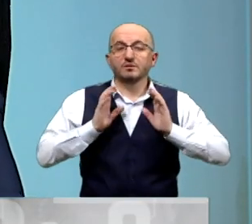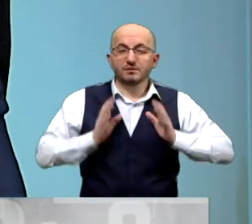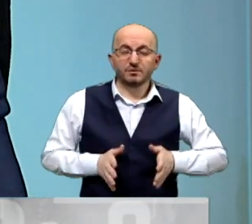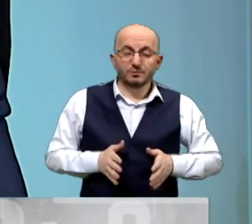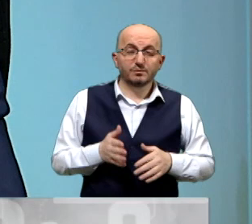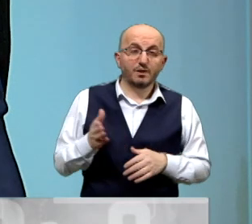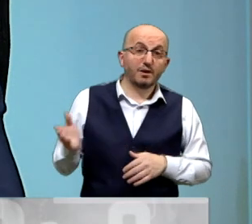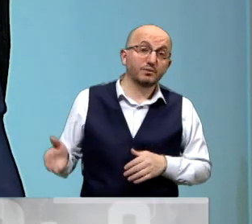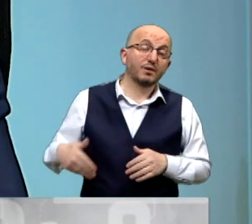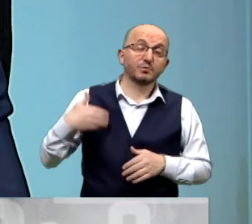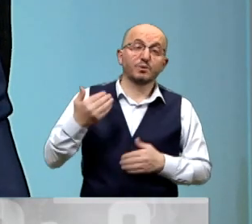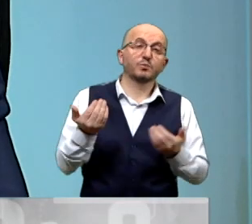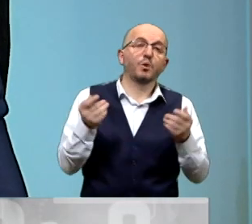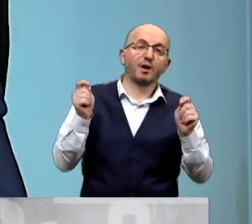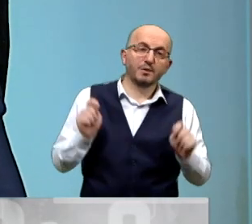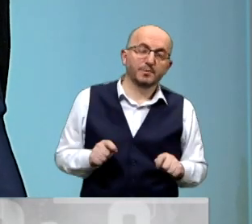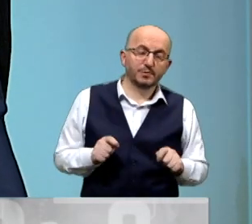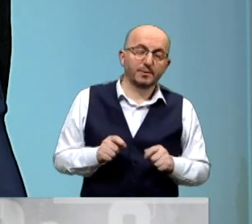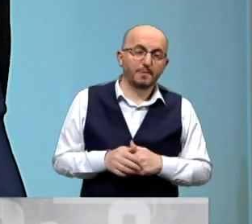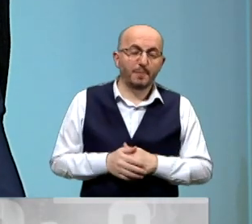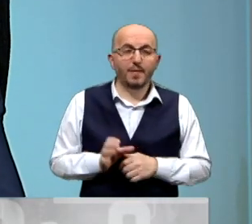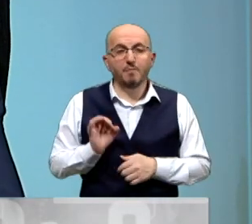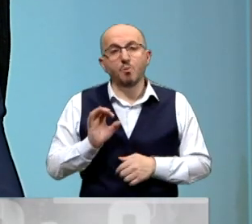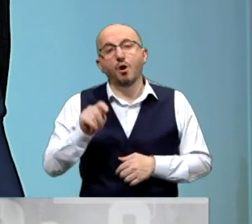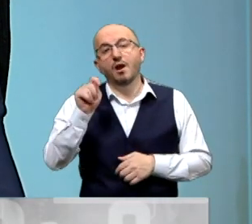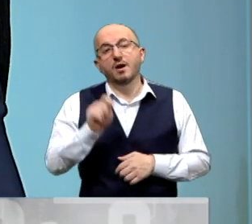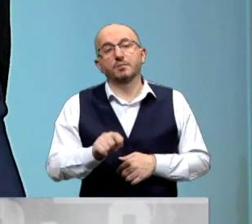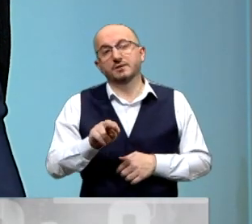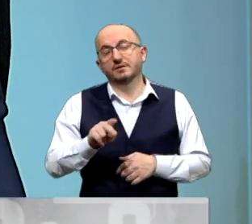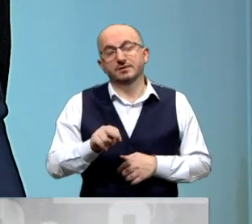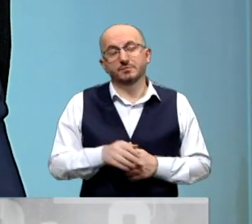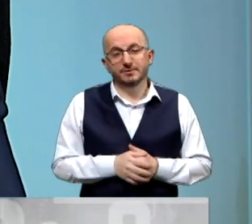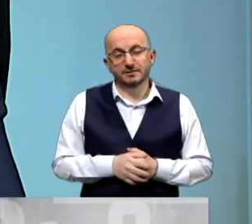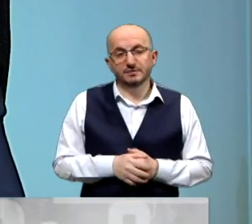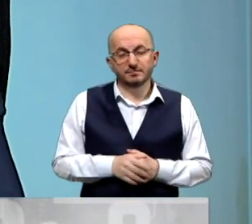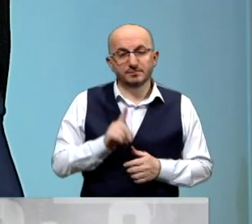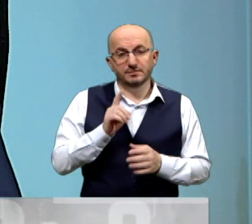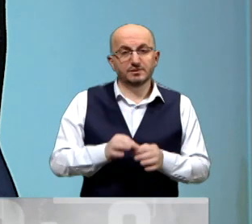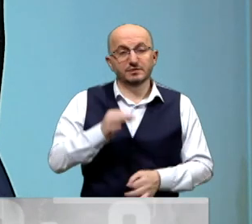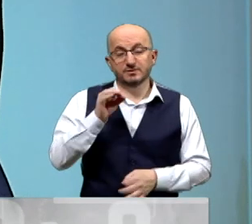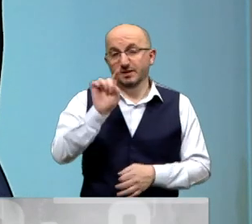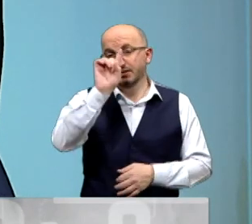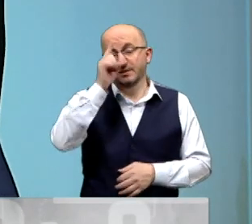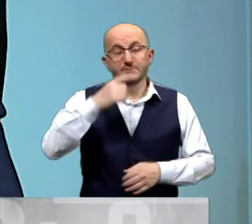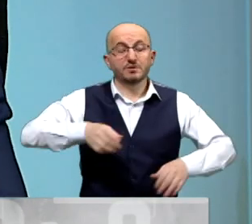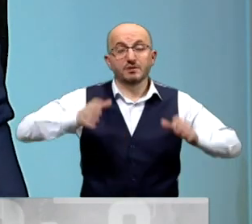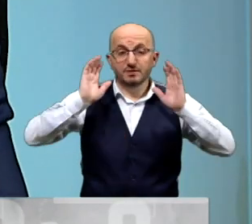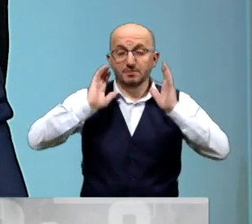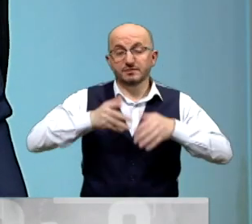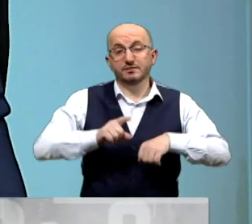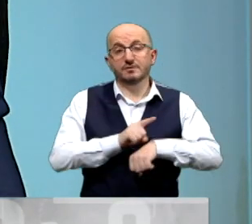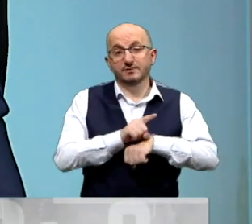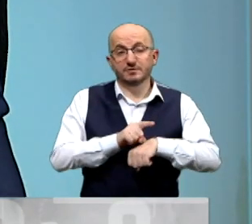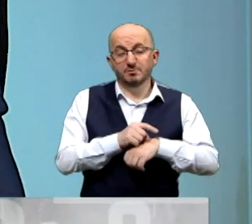en arkasında dua yapılıyor şimdi böyle yapıldığı gibi Demek ki bir insan tek başına da namaz kıldığı zaman